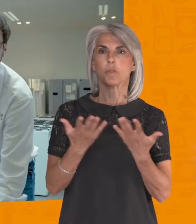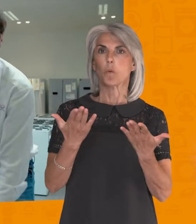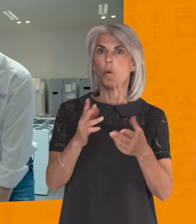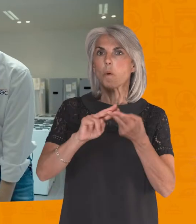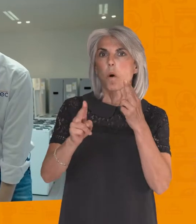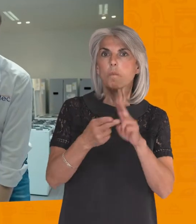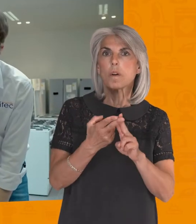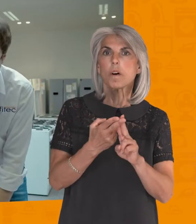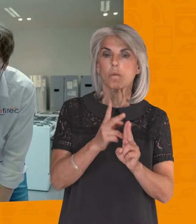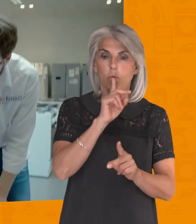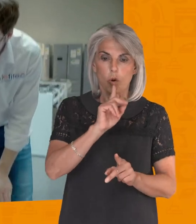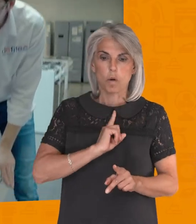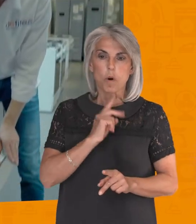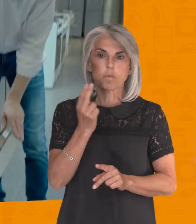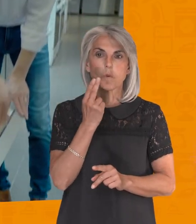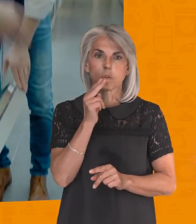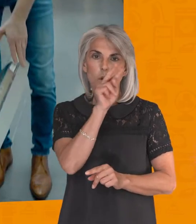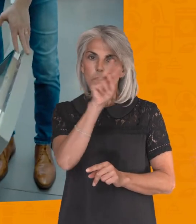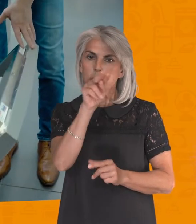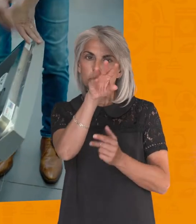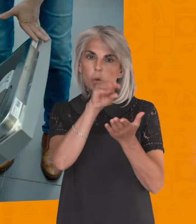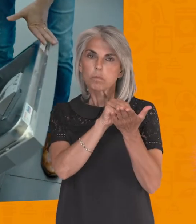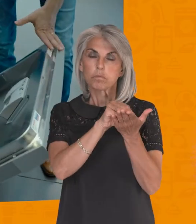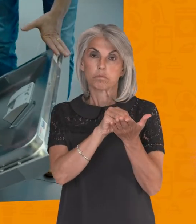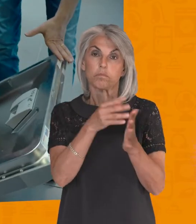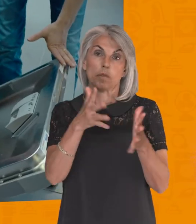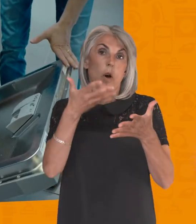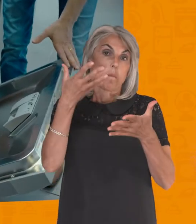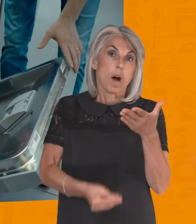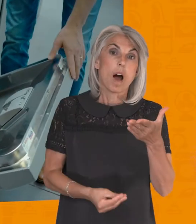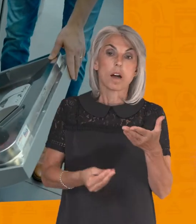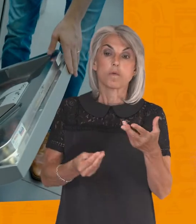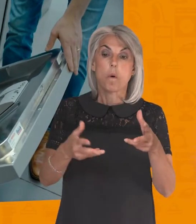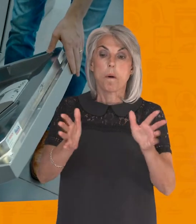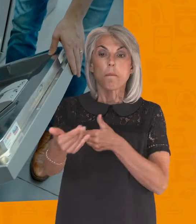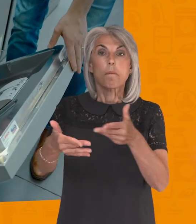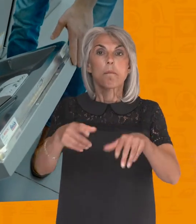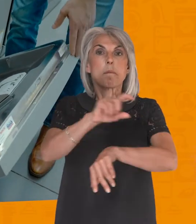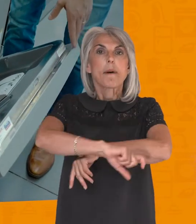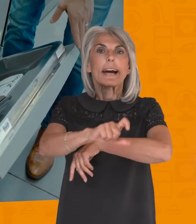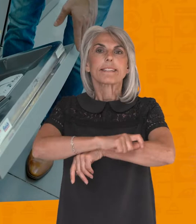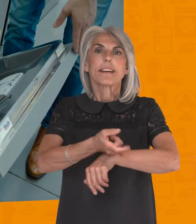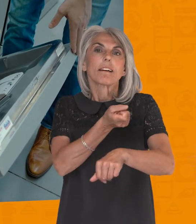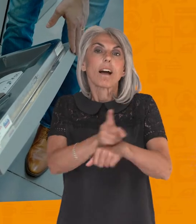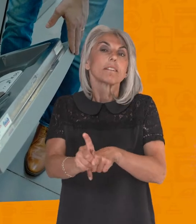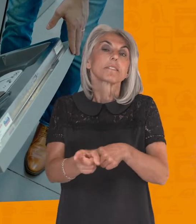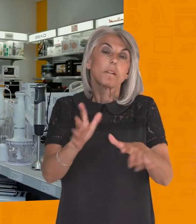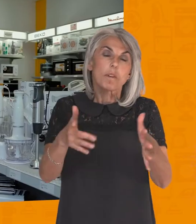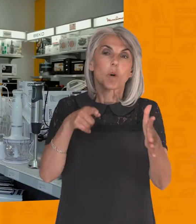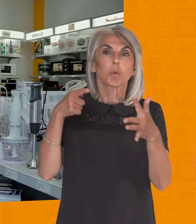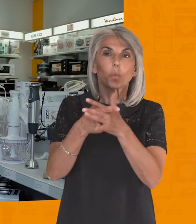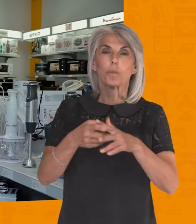problème on doit commander ni pièce on a besoin de ces numéros parce qu'il ya une panne ou simplement recommander un panier car avec le temps il a fini par percer